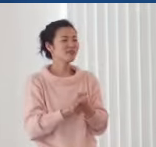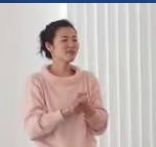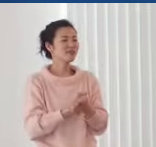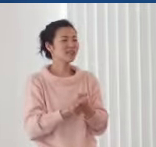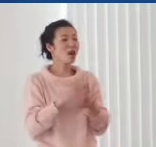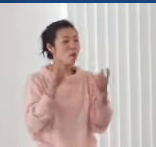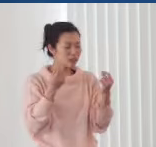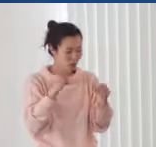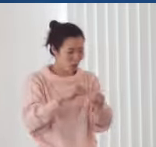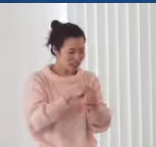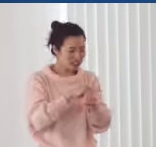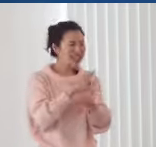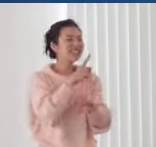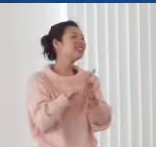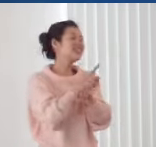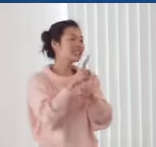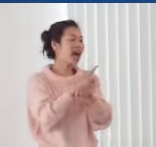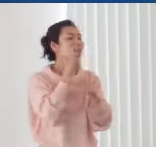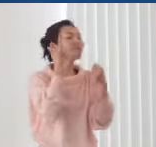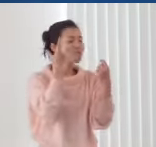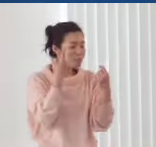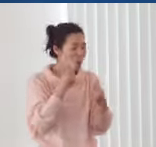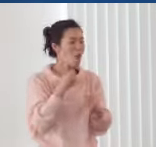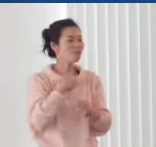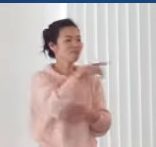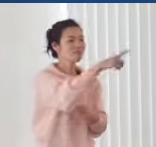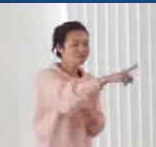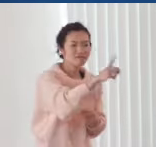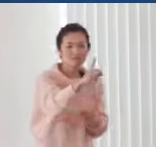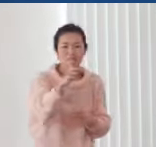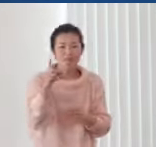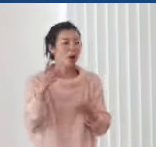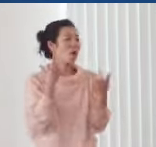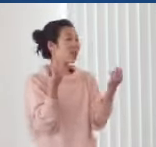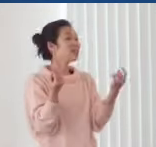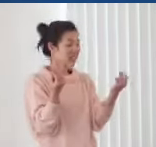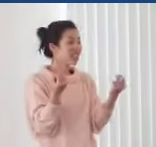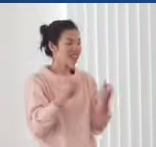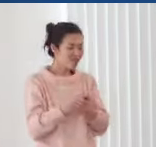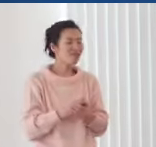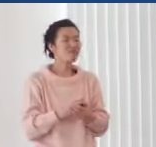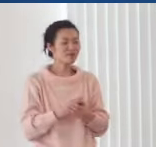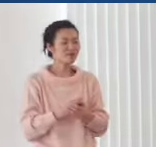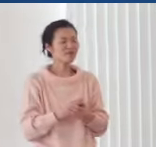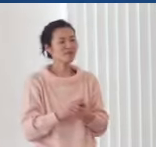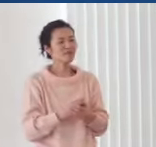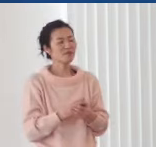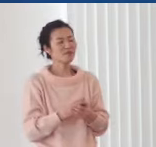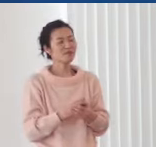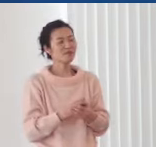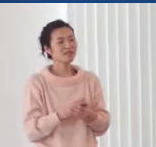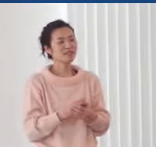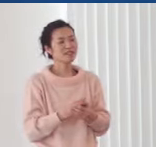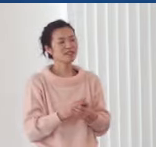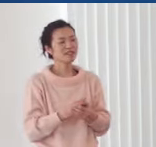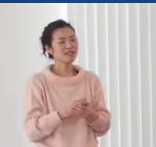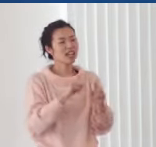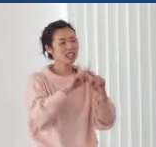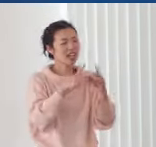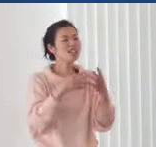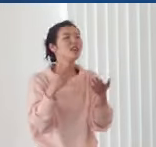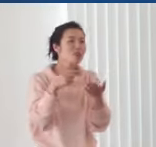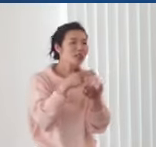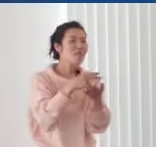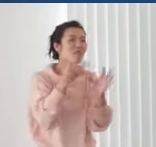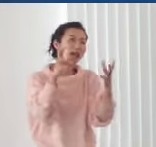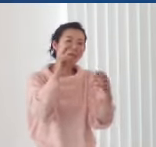皆さんの1時間と同じです。テレビを見てても1時間、本を読んでても1時間、聖書を読んでも1時間、テレビを見